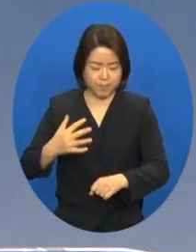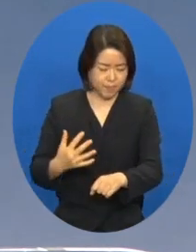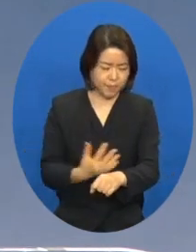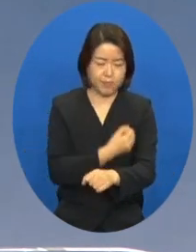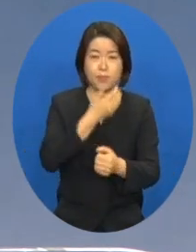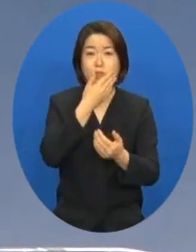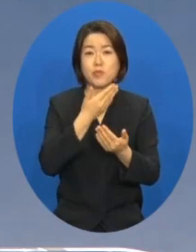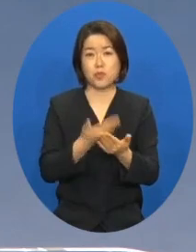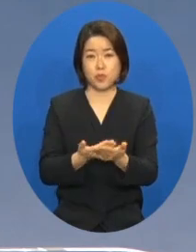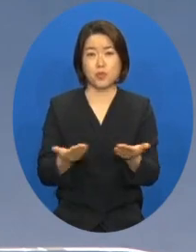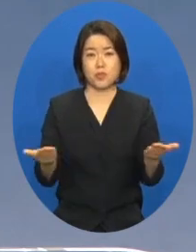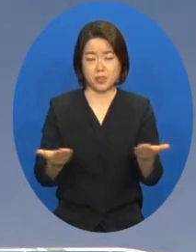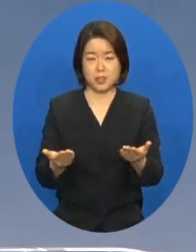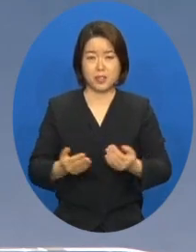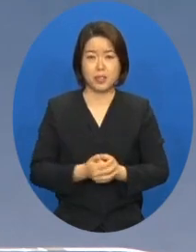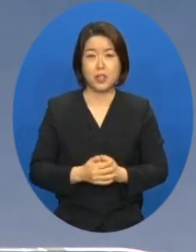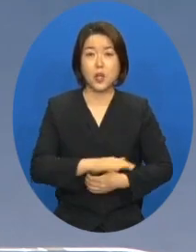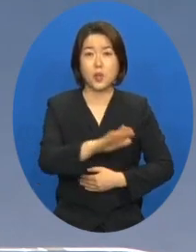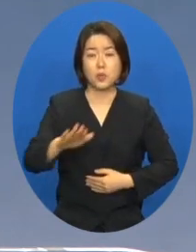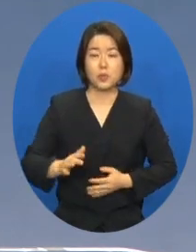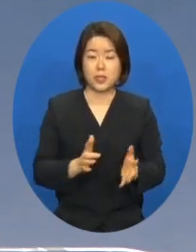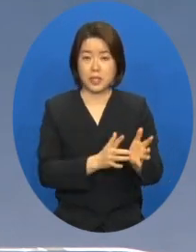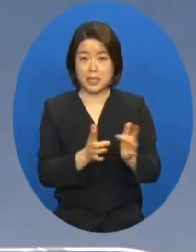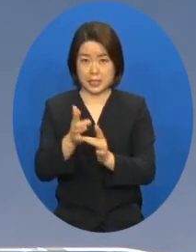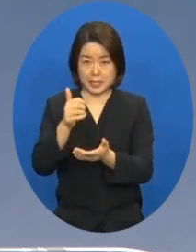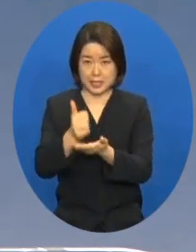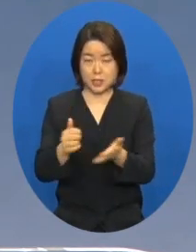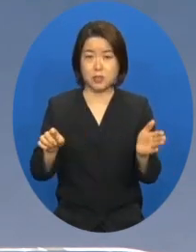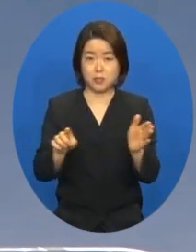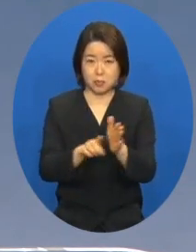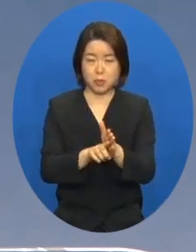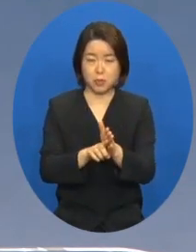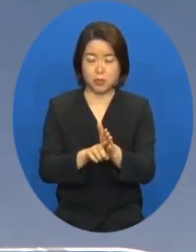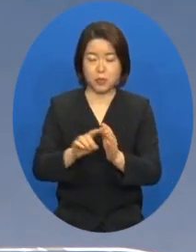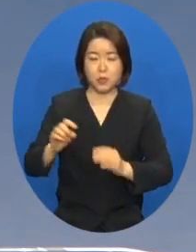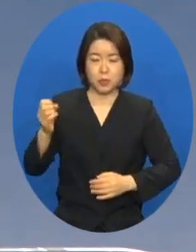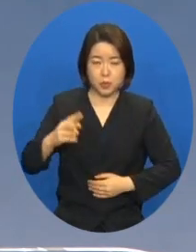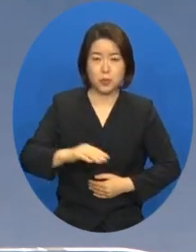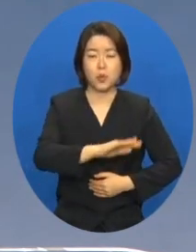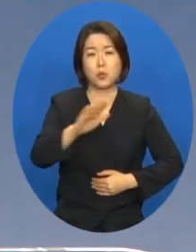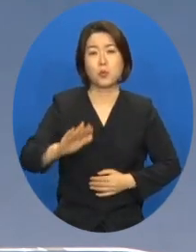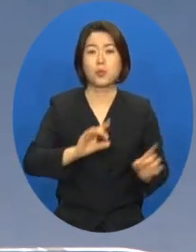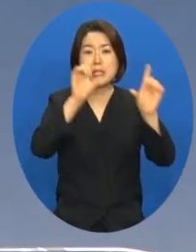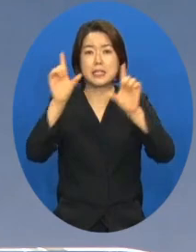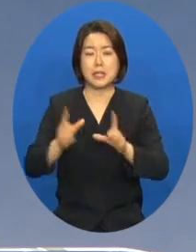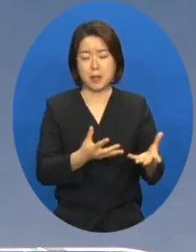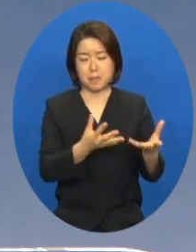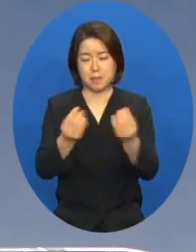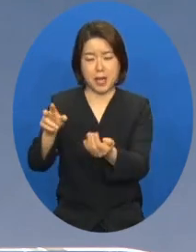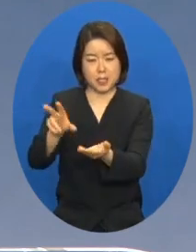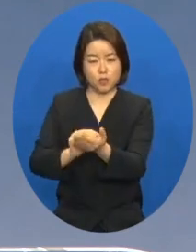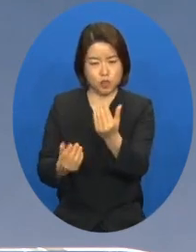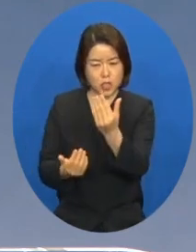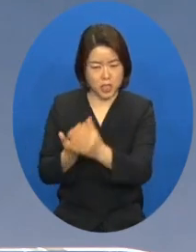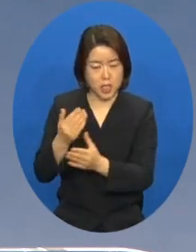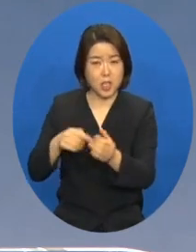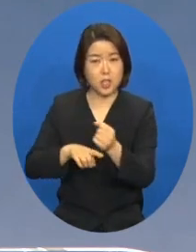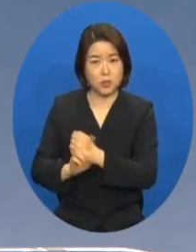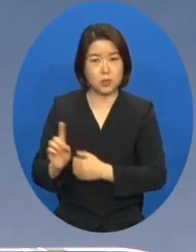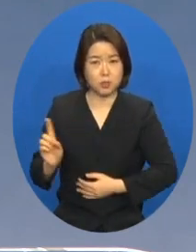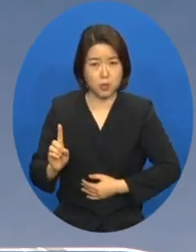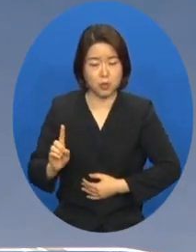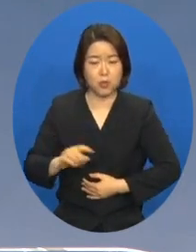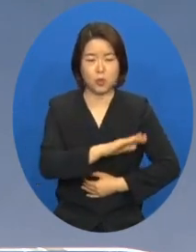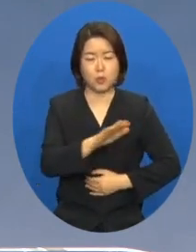중요합니다. 우리가 예수를 믿고도 우리의 삶에 여러 가지 문제가 많이 생기는 이유는 우리가 모든